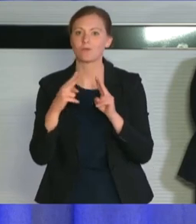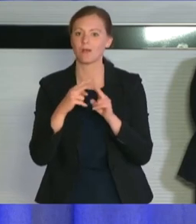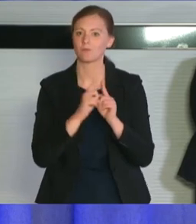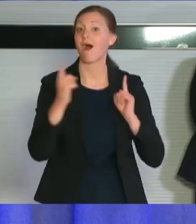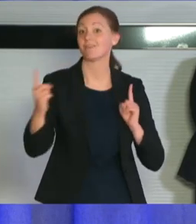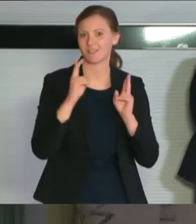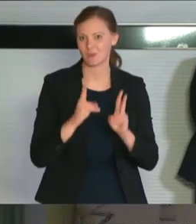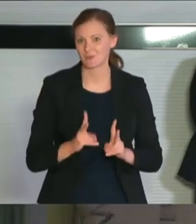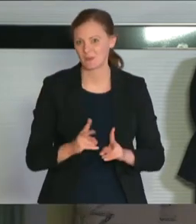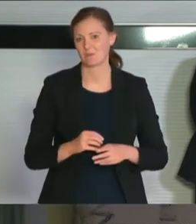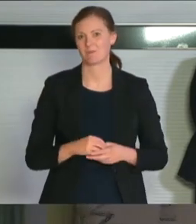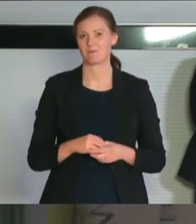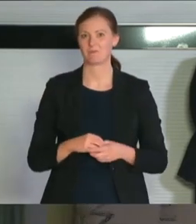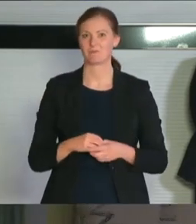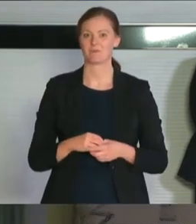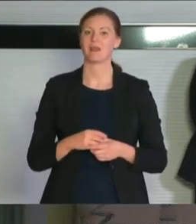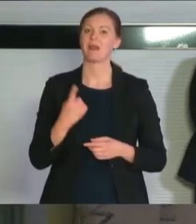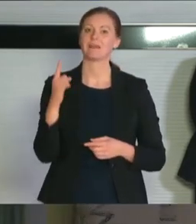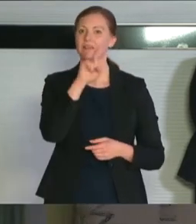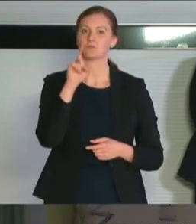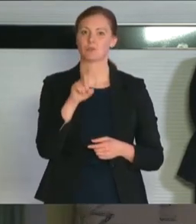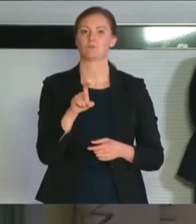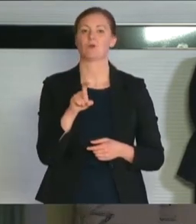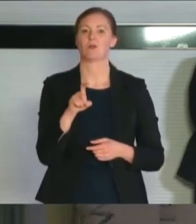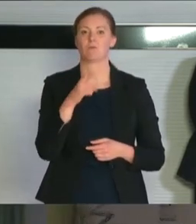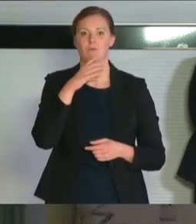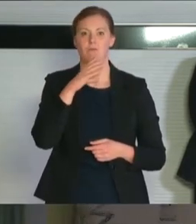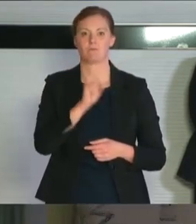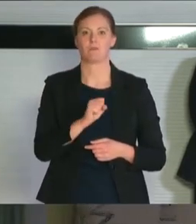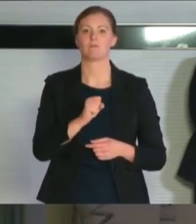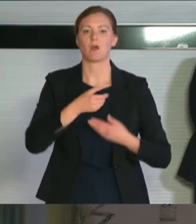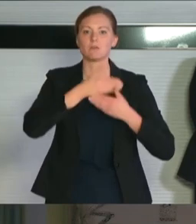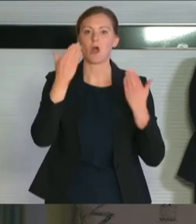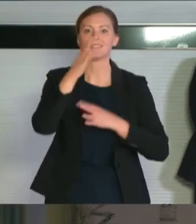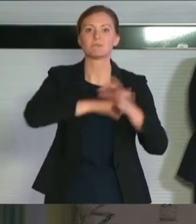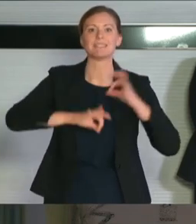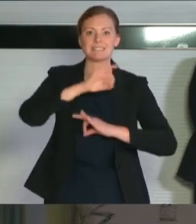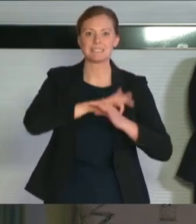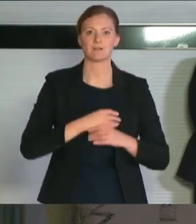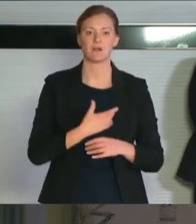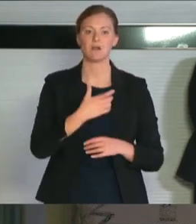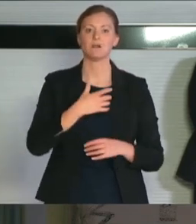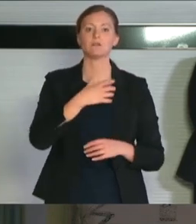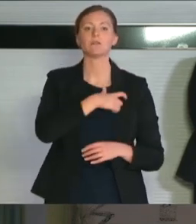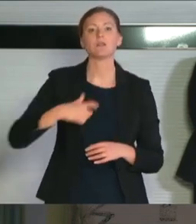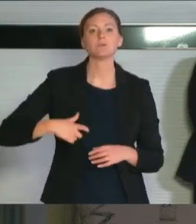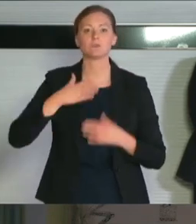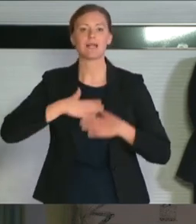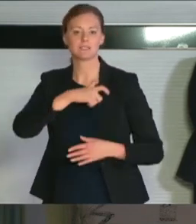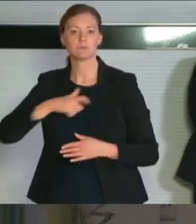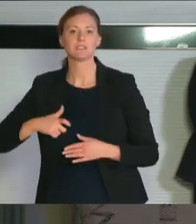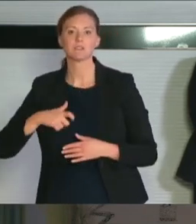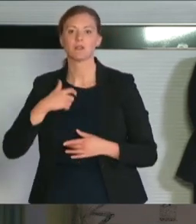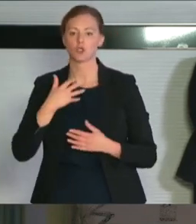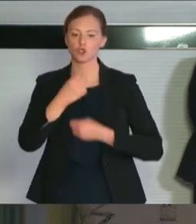hverandre. Før Nettavisen slipper til, skal vi ta et spørsmål fra Dagens Medisin. Hva vil statsministeren og helseministeren gjøre med kommuner